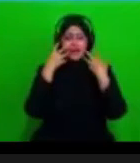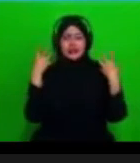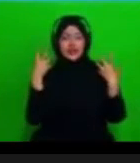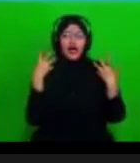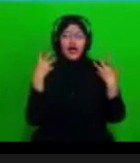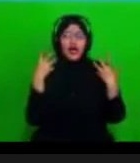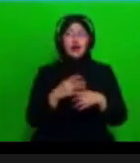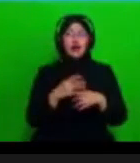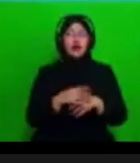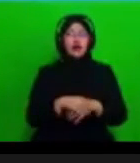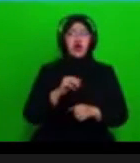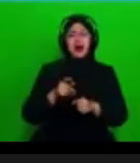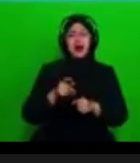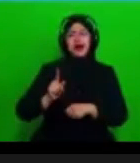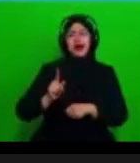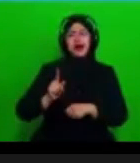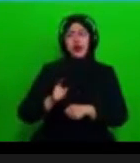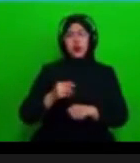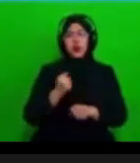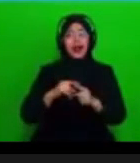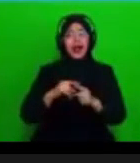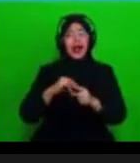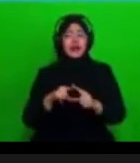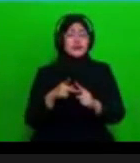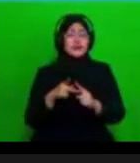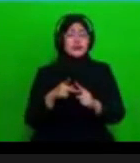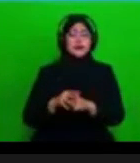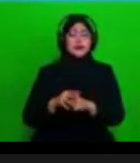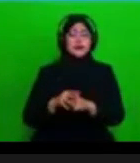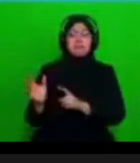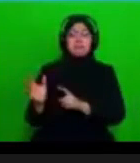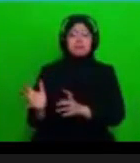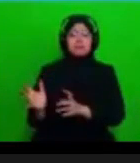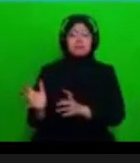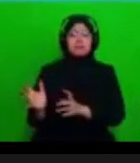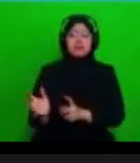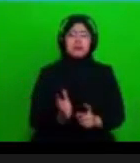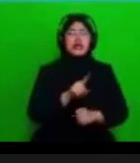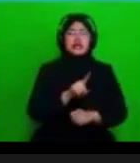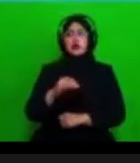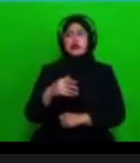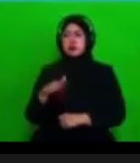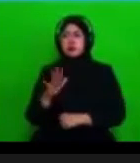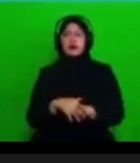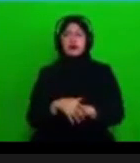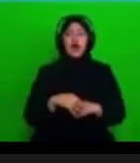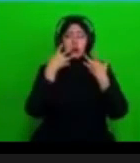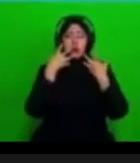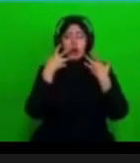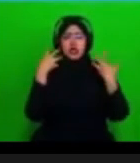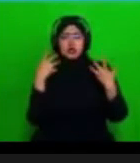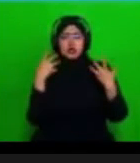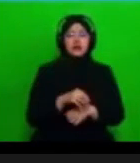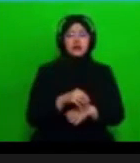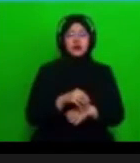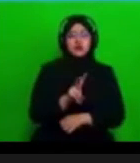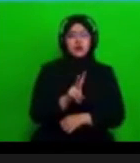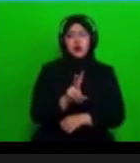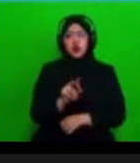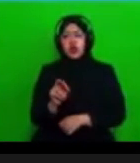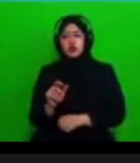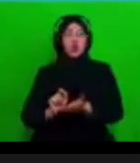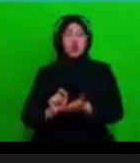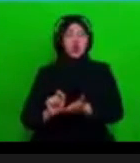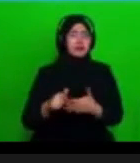Kalau Gajah itu bisa membina 100 lebih, kalau Macan bisa membina 20 hingga 100